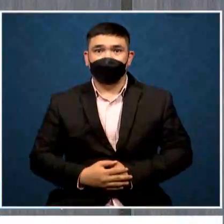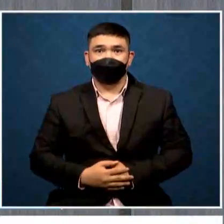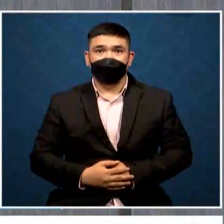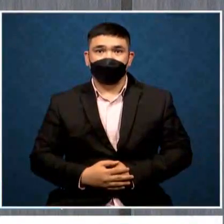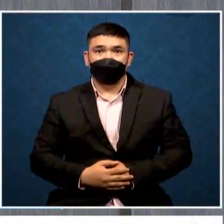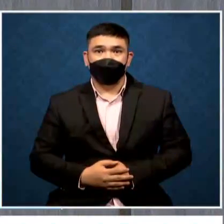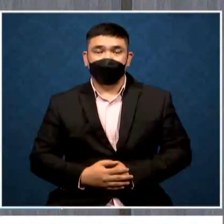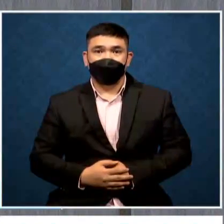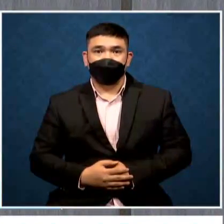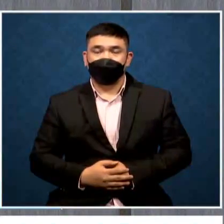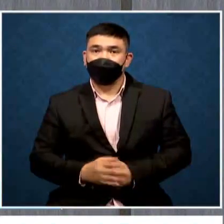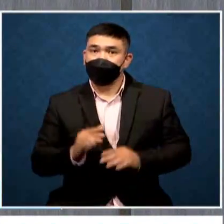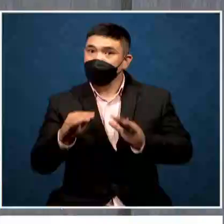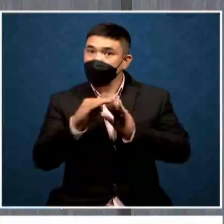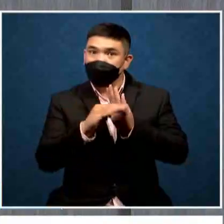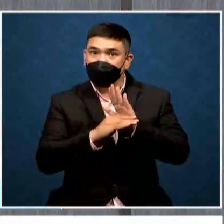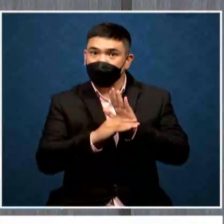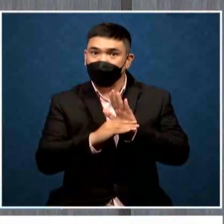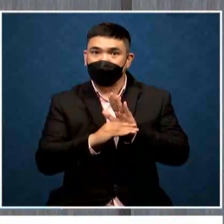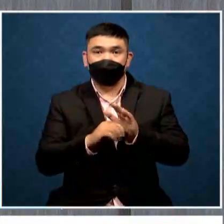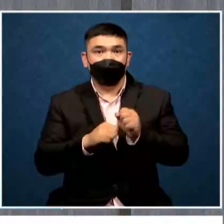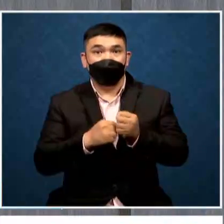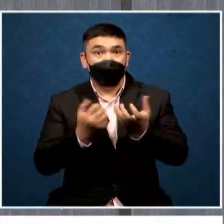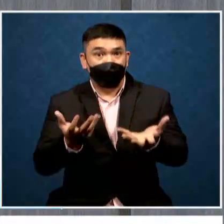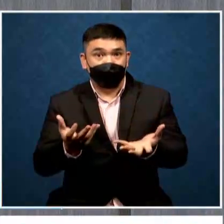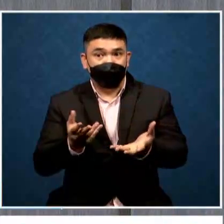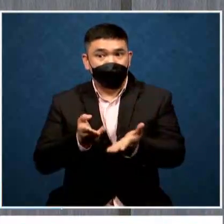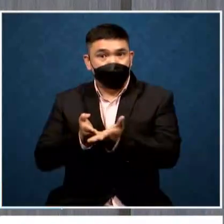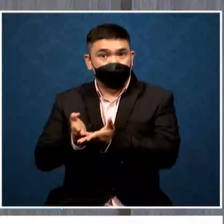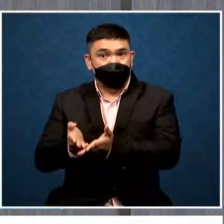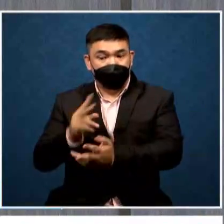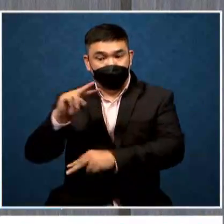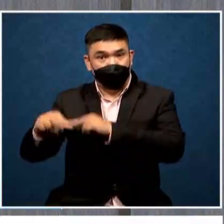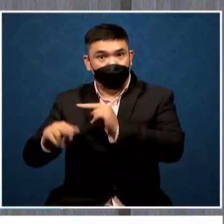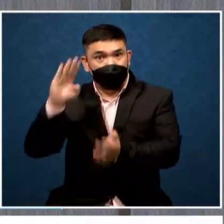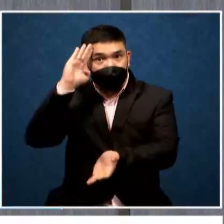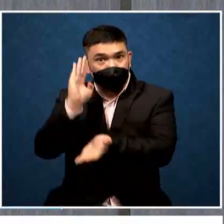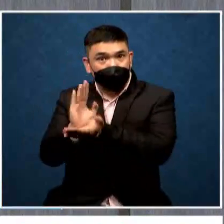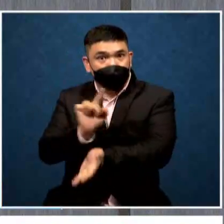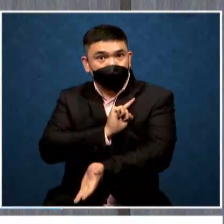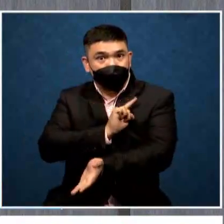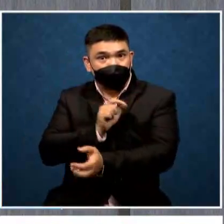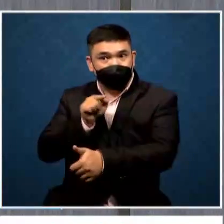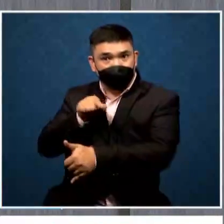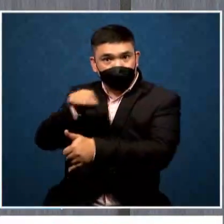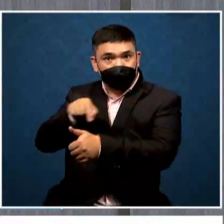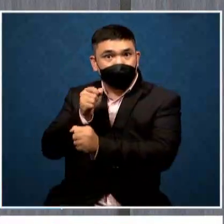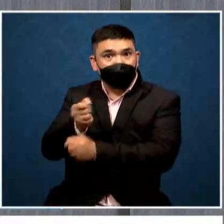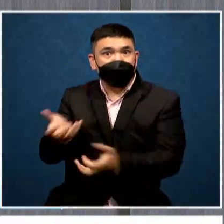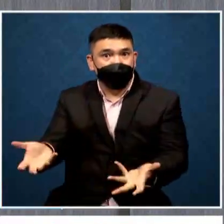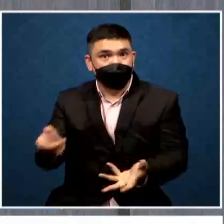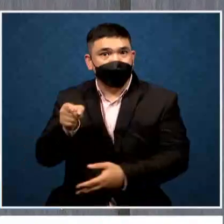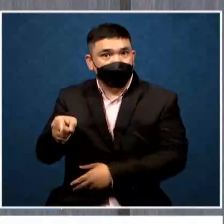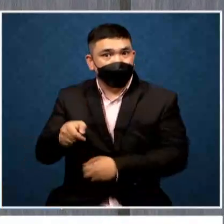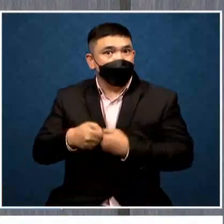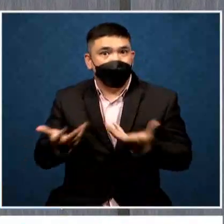ท่านจะมีมาตรการเข้มงวดกวดขันกับฝ่ายปกครองเจ้าหน้าที่ที่รับผิดชอบเหล่านี้โดยตรง